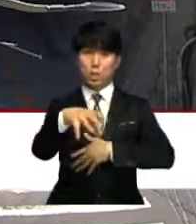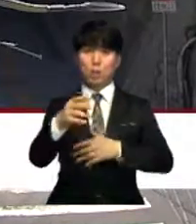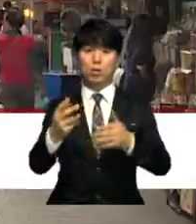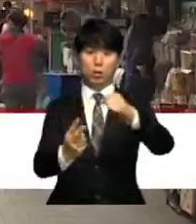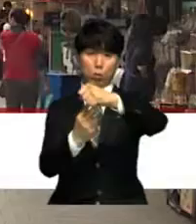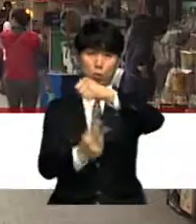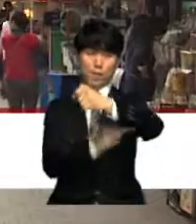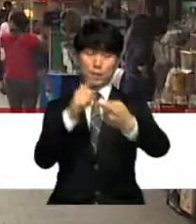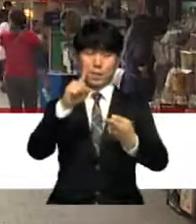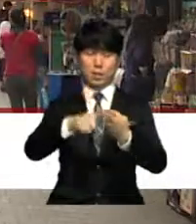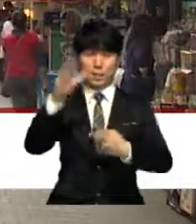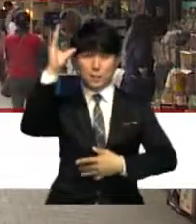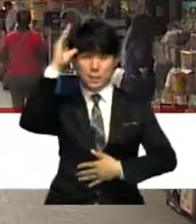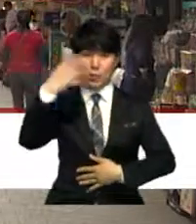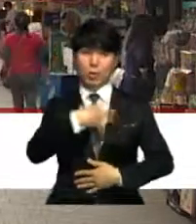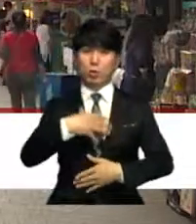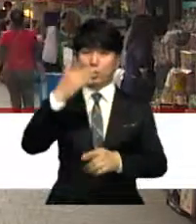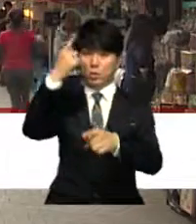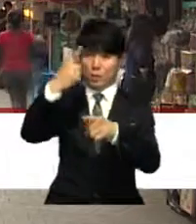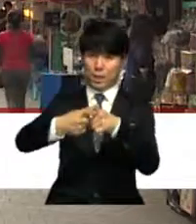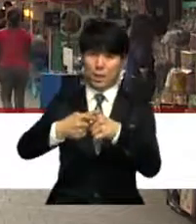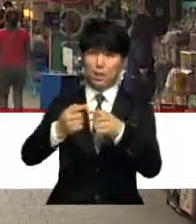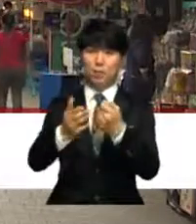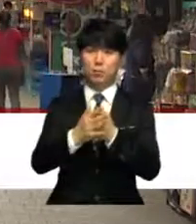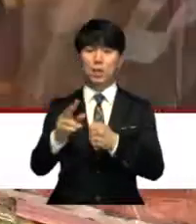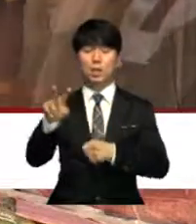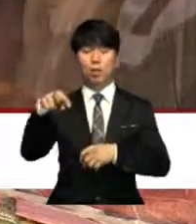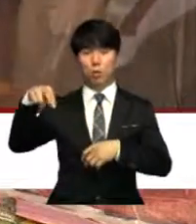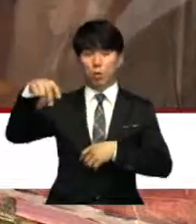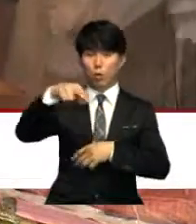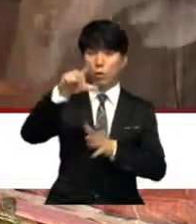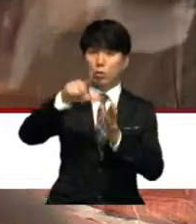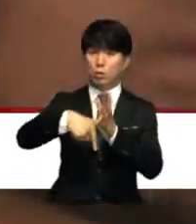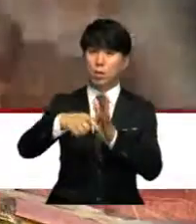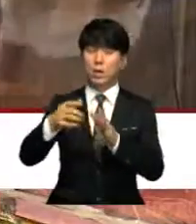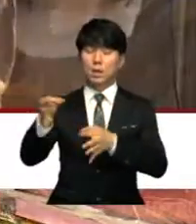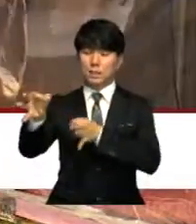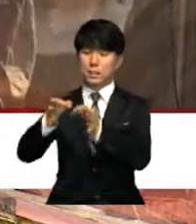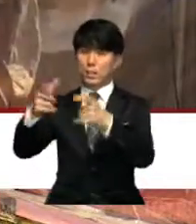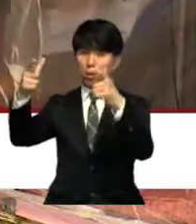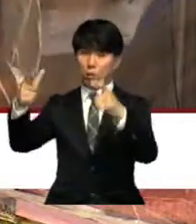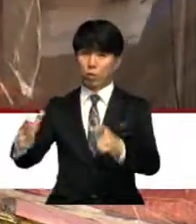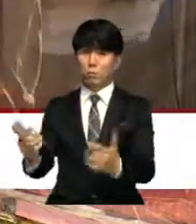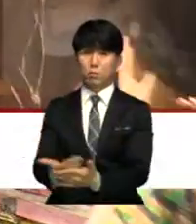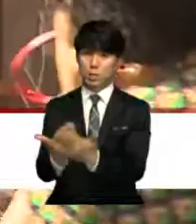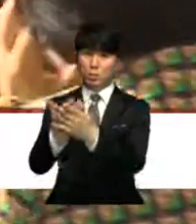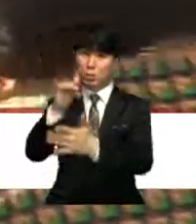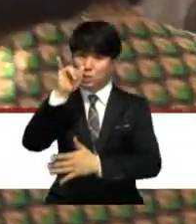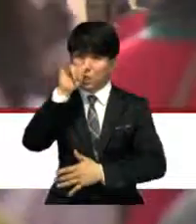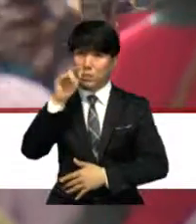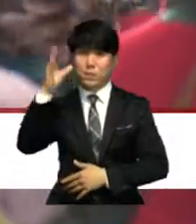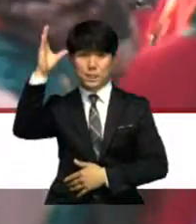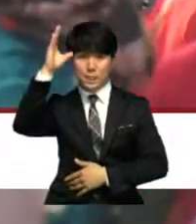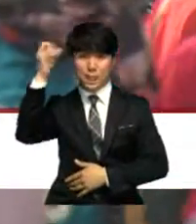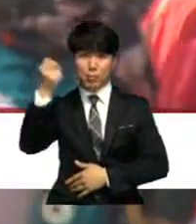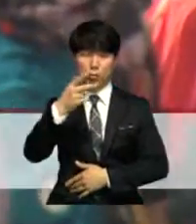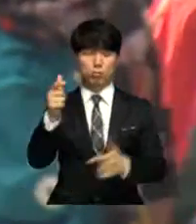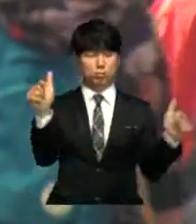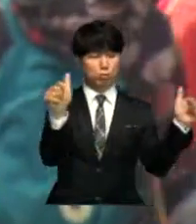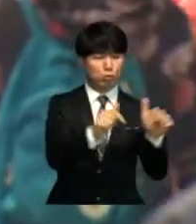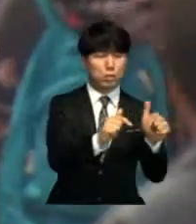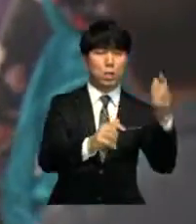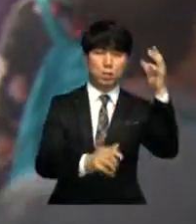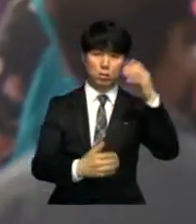나타냈습니다. 고가가 보행도로가 됐을 때 상권이 살아난다는 의견과 오히려 상권이 위축될 것이란